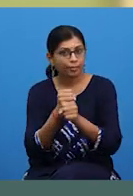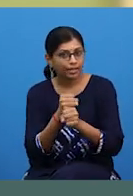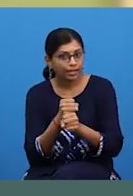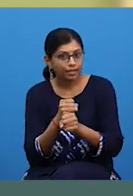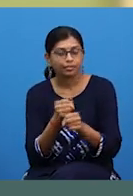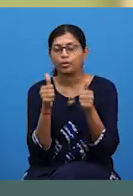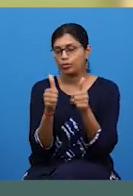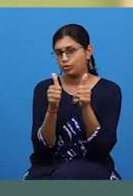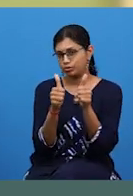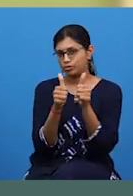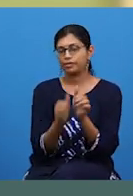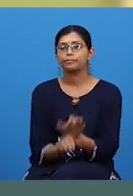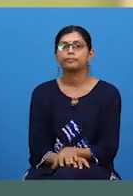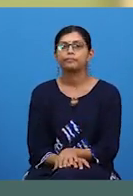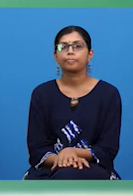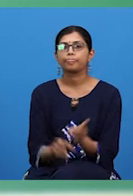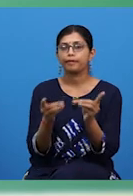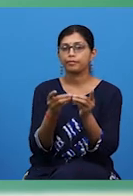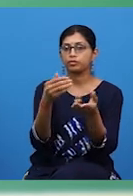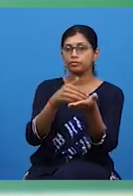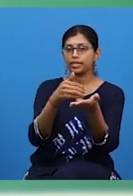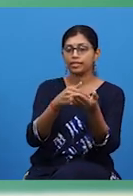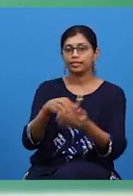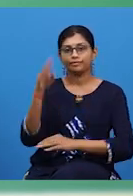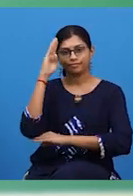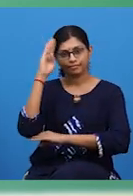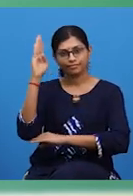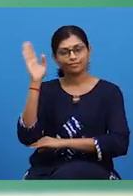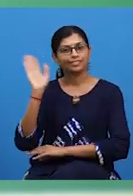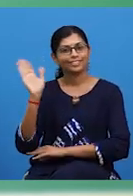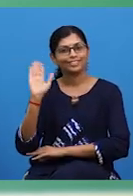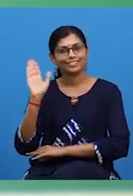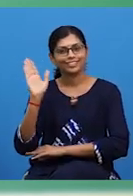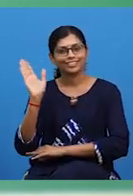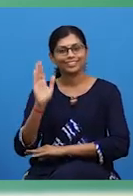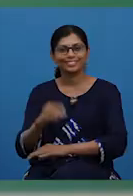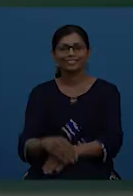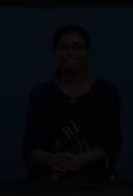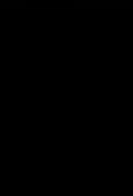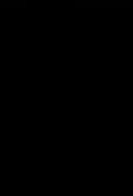Bagus. Sehingga kita berjumpa lagi, selamat maju jaya.